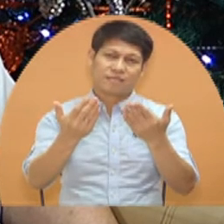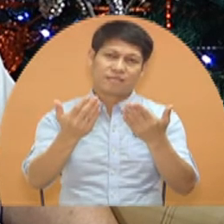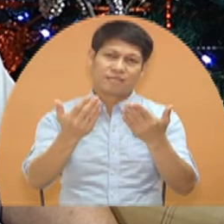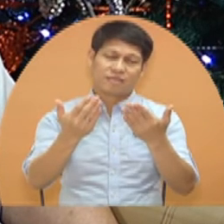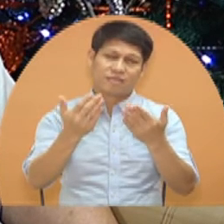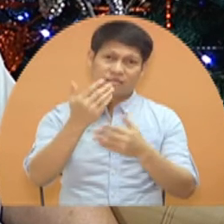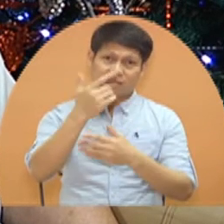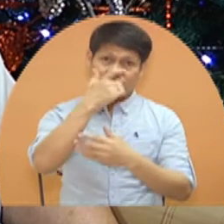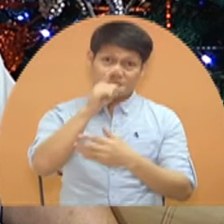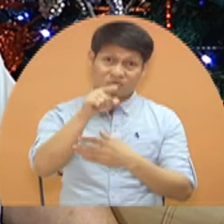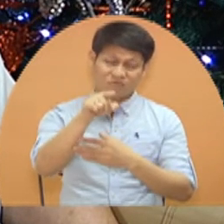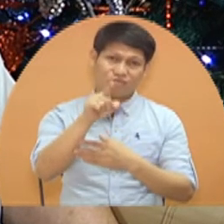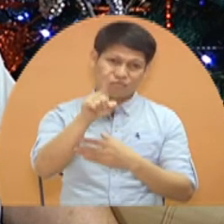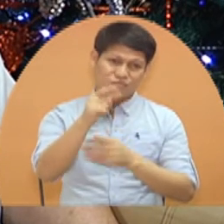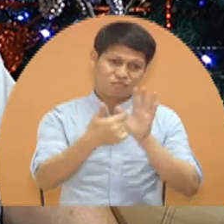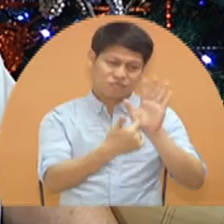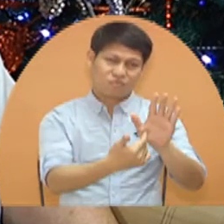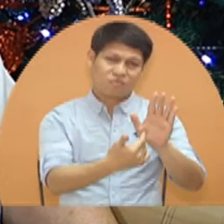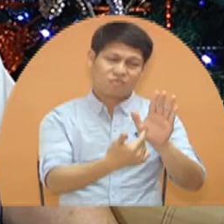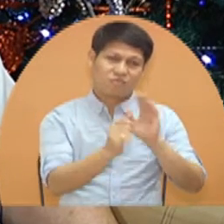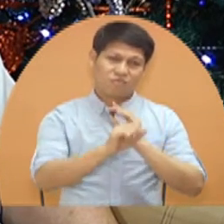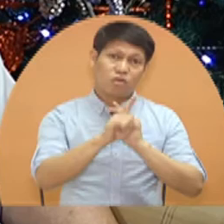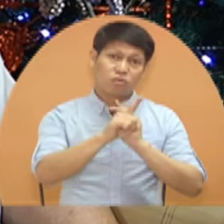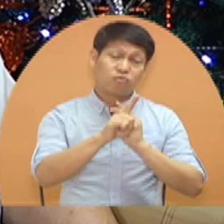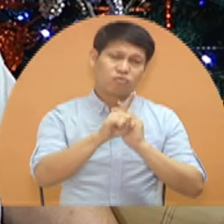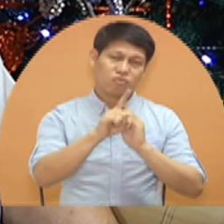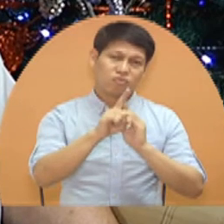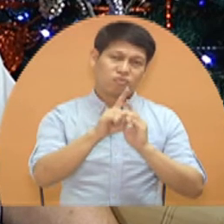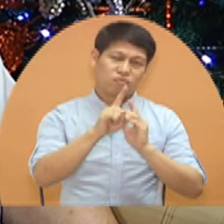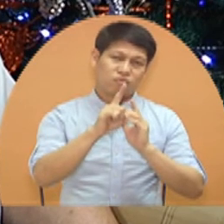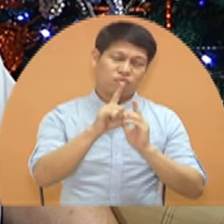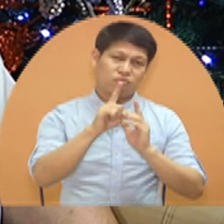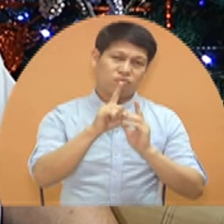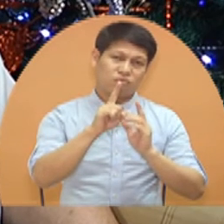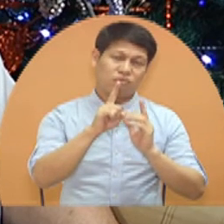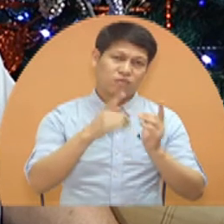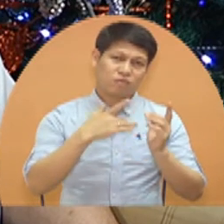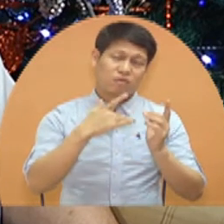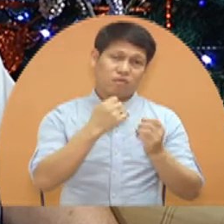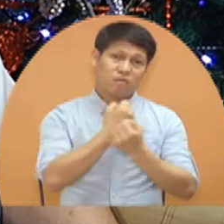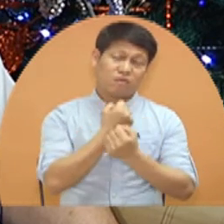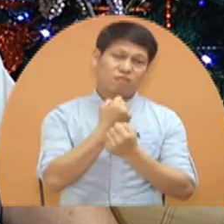salamat dahil pinadadama ninyo ang diwa ng Pasko.